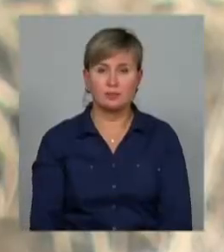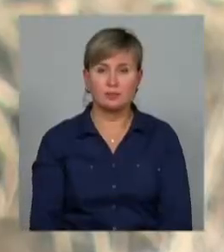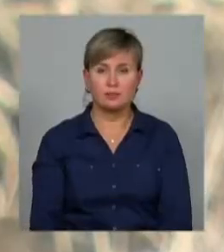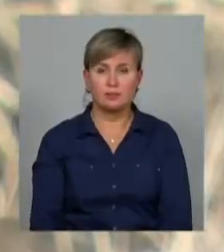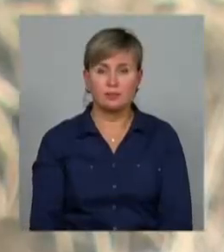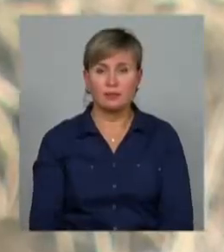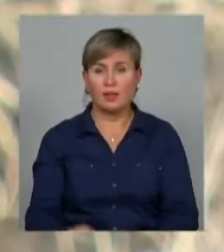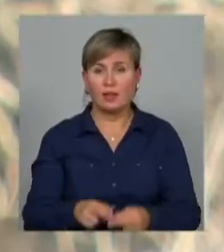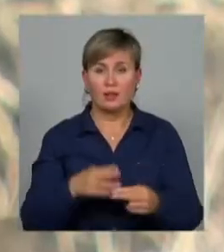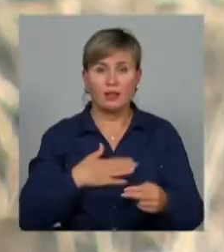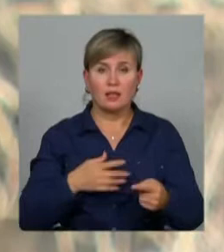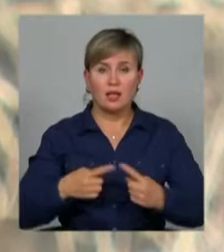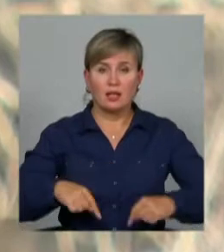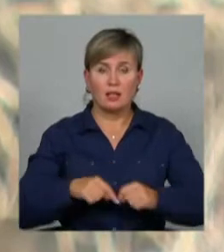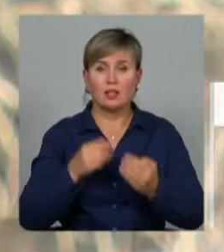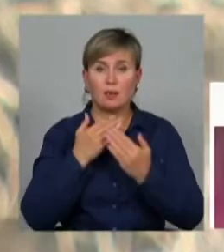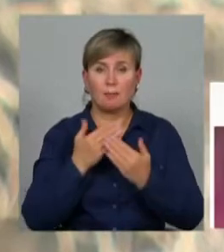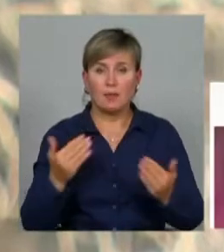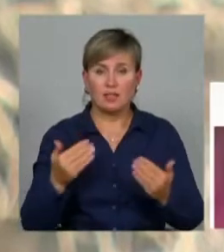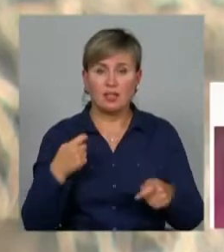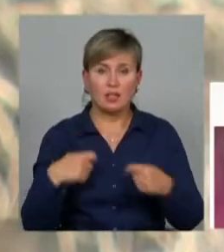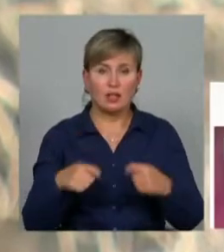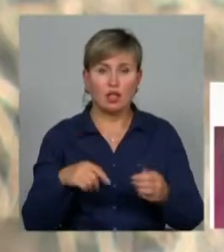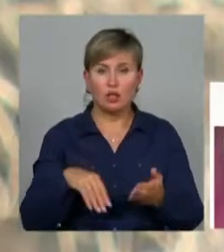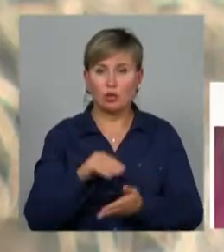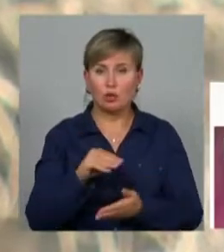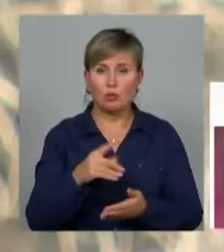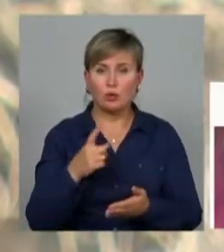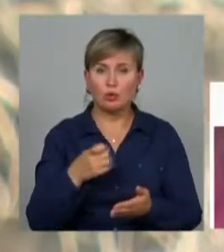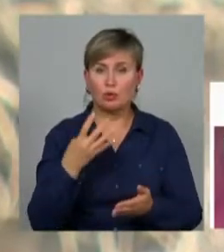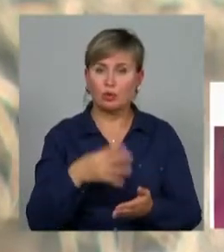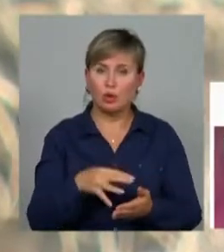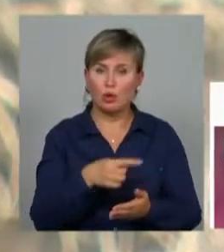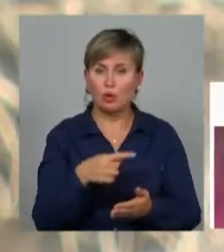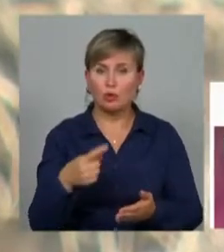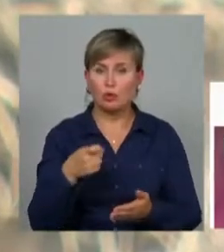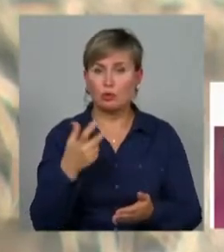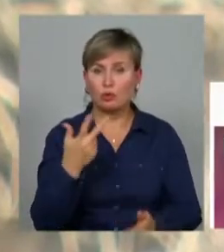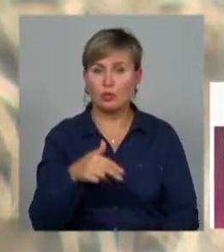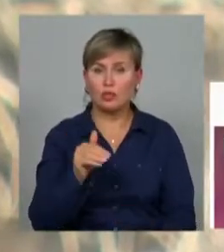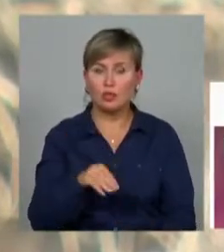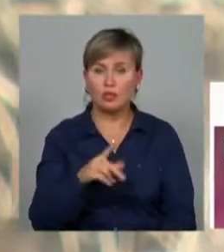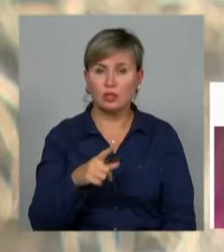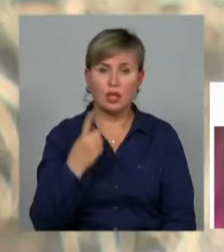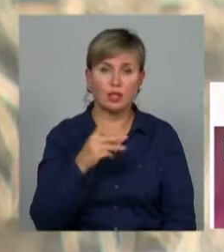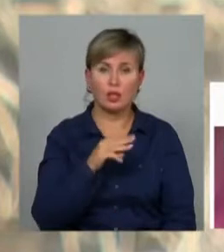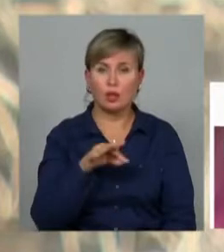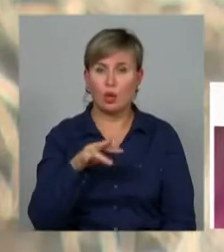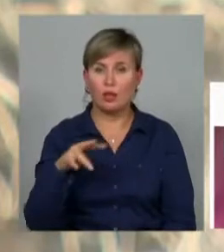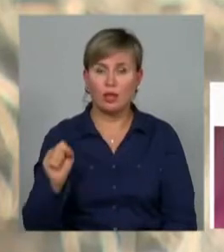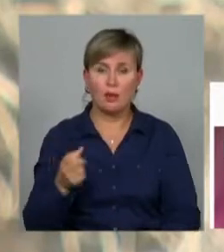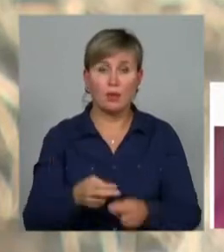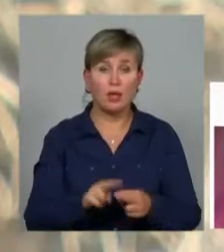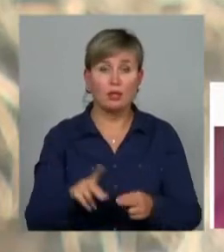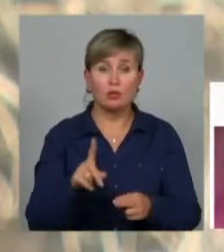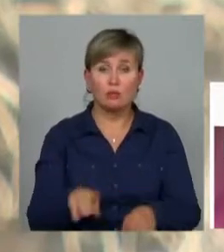Газоснабжающая организация наша за последние торги закупились по 140, по 130 тысяч тенге за тонну. Поэтому, чтобы